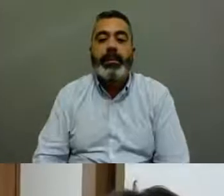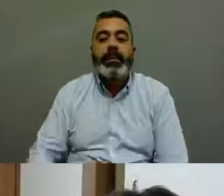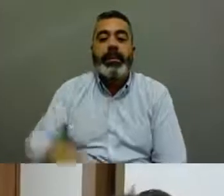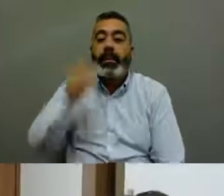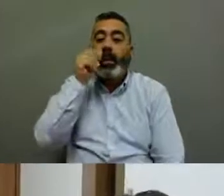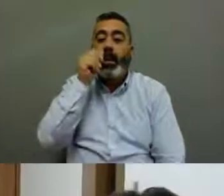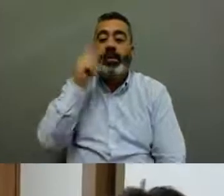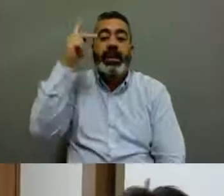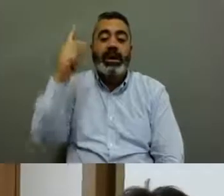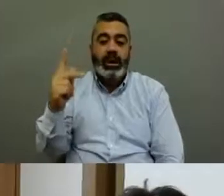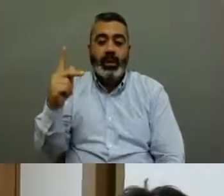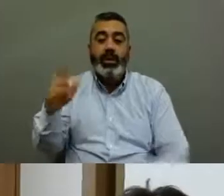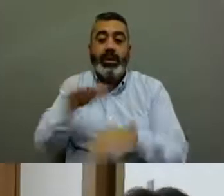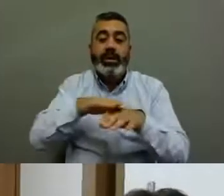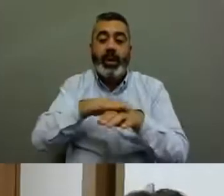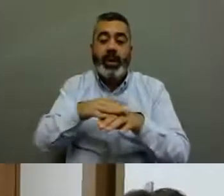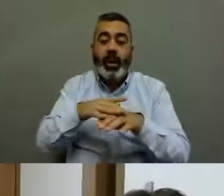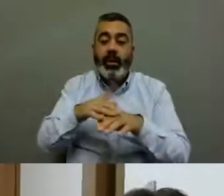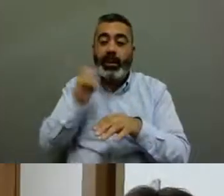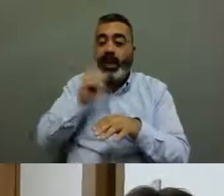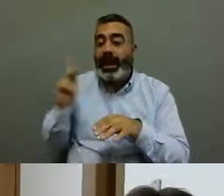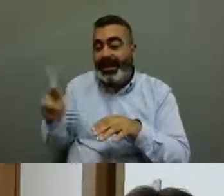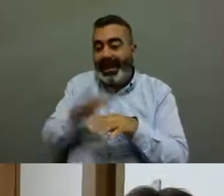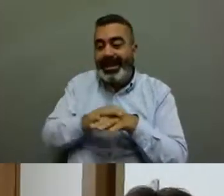Προσωπικά, και συγγνώμη αν παίρνω το λόγο από την κυρία Κατσιγιάννη,